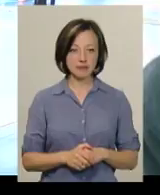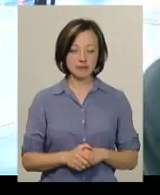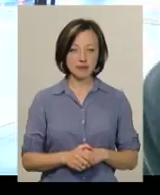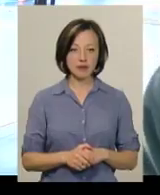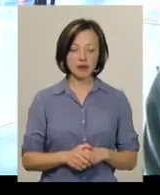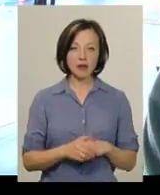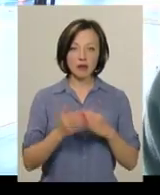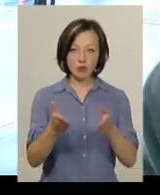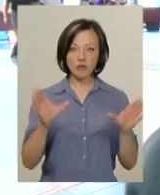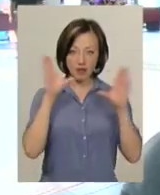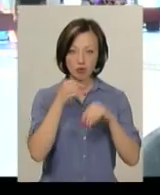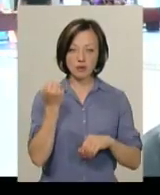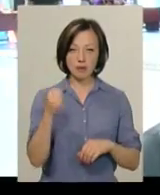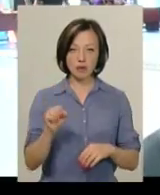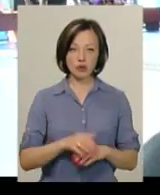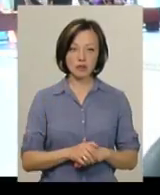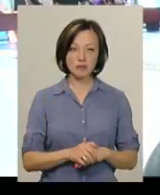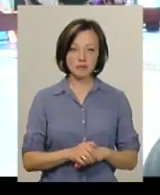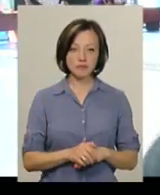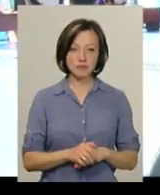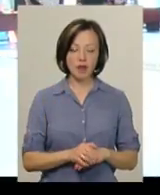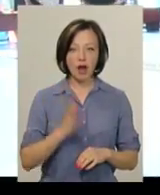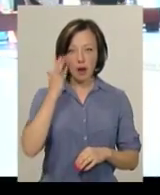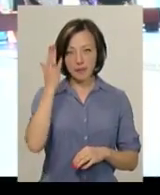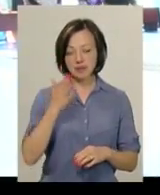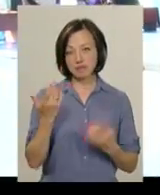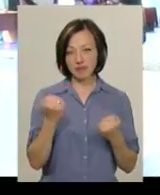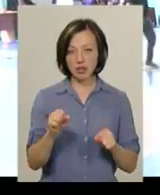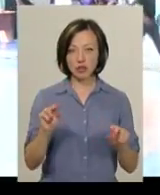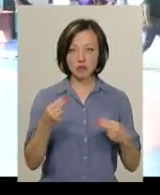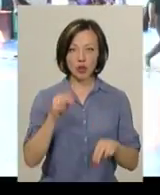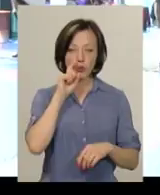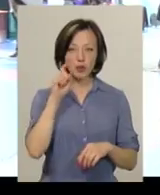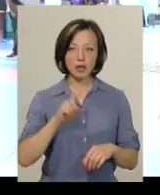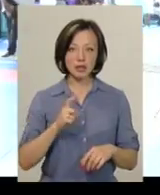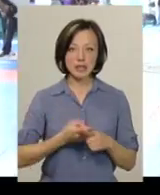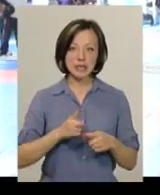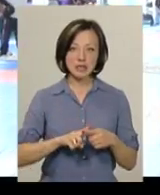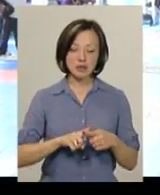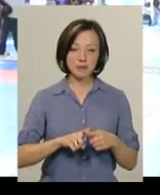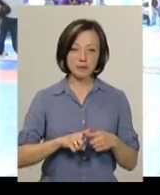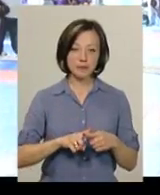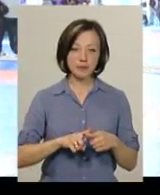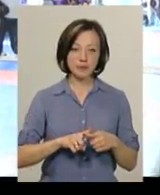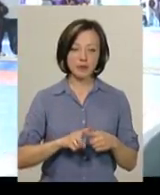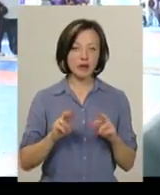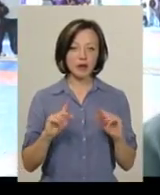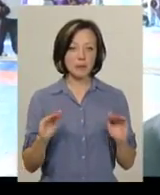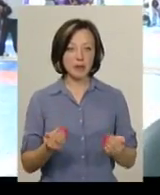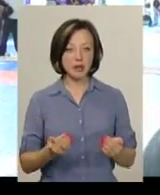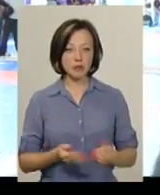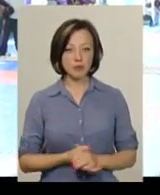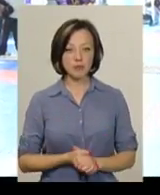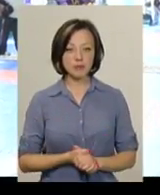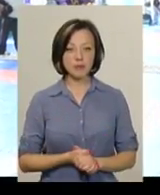йому вдалося перемогти. Амбіції – виграти чемпіонат України – це як мінімум.